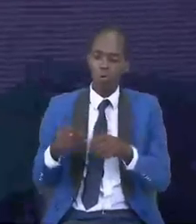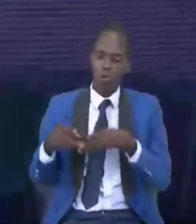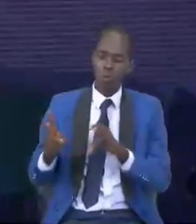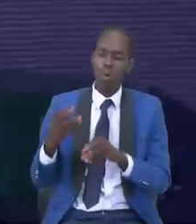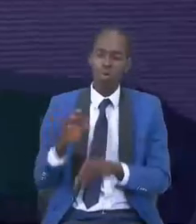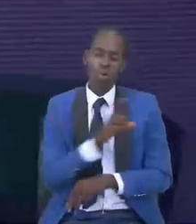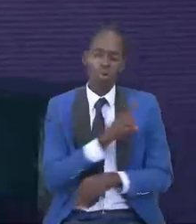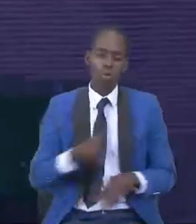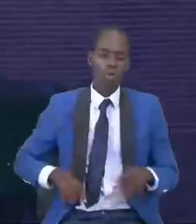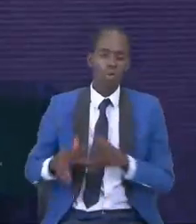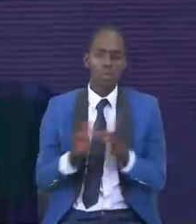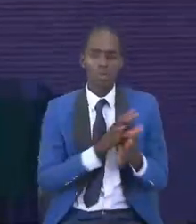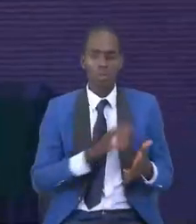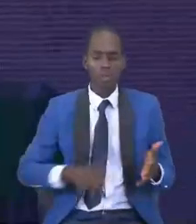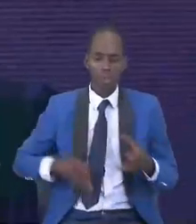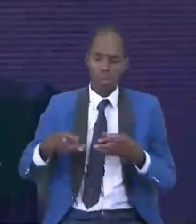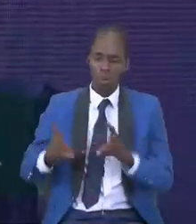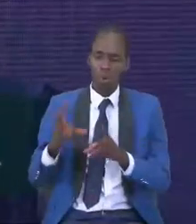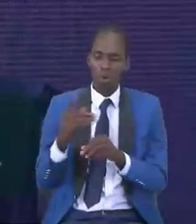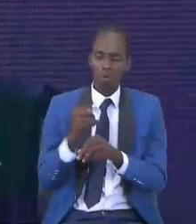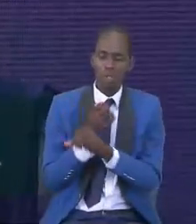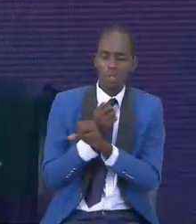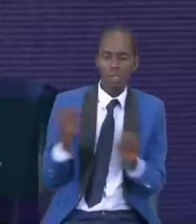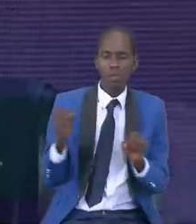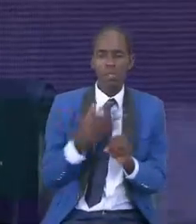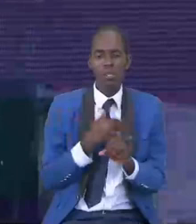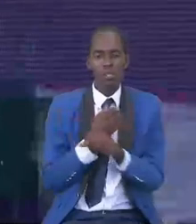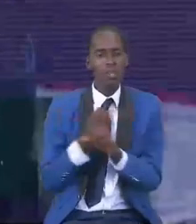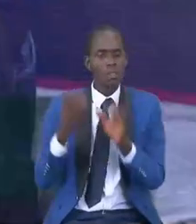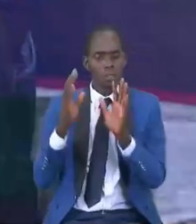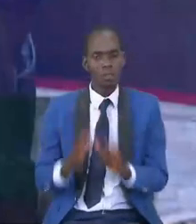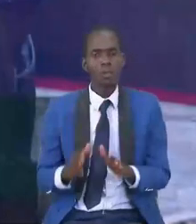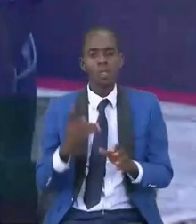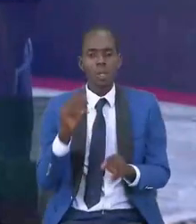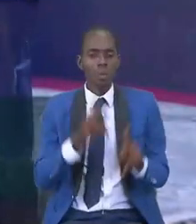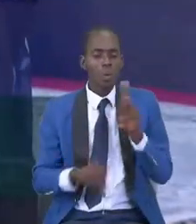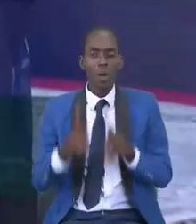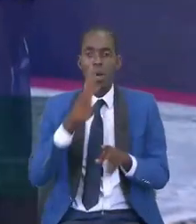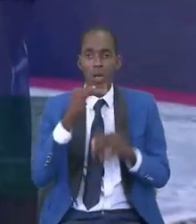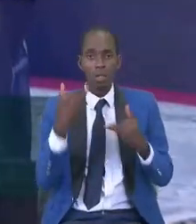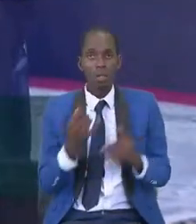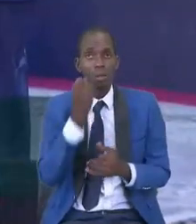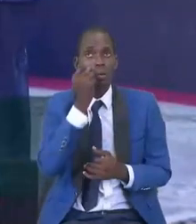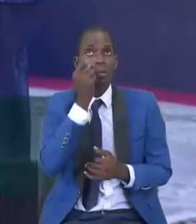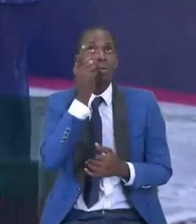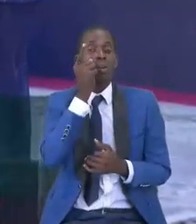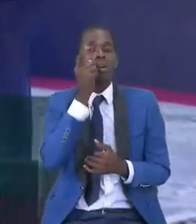du juste et la voie du justifié? Ceux qui sont réveillés, nous sommes